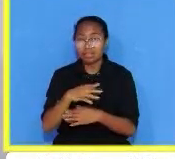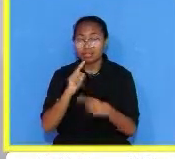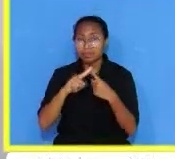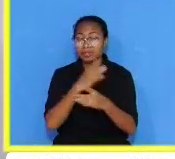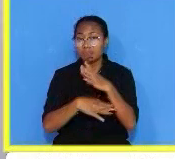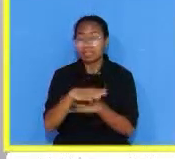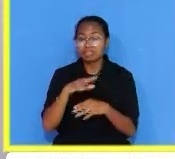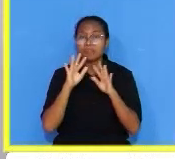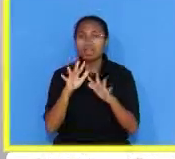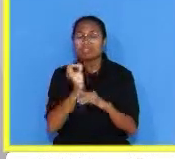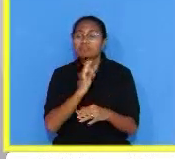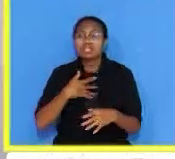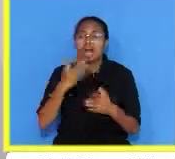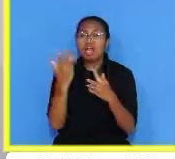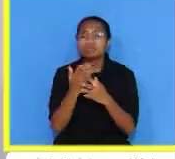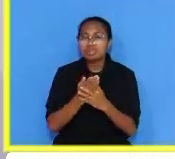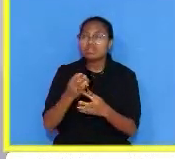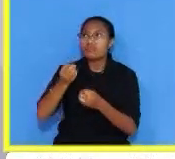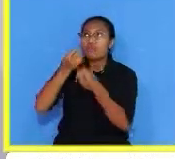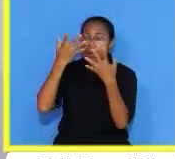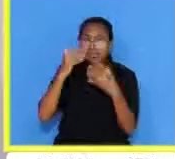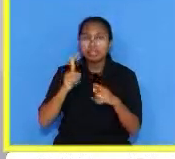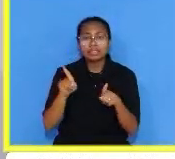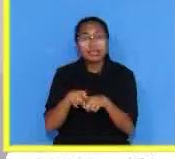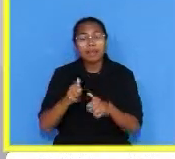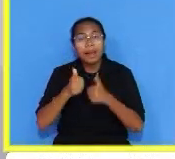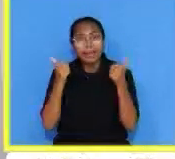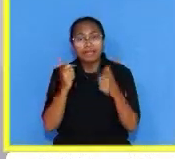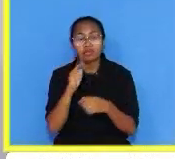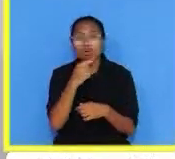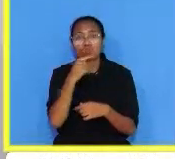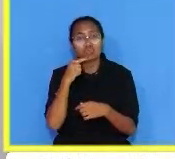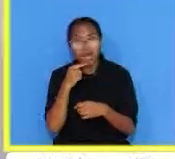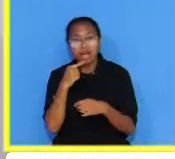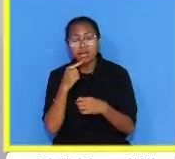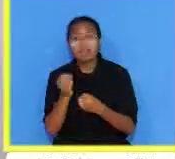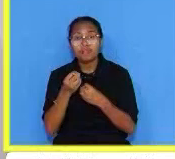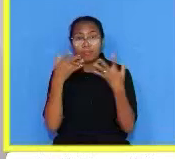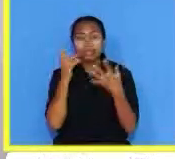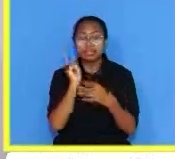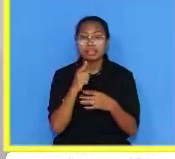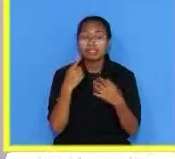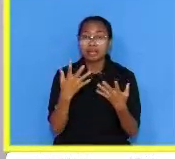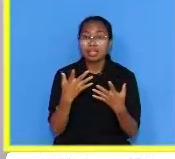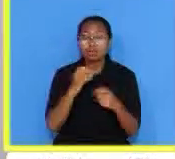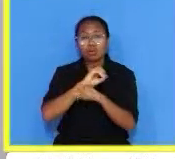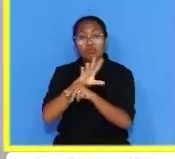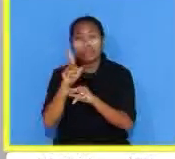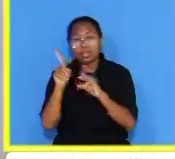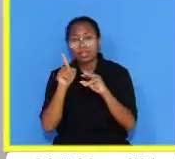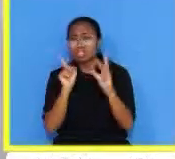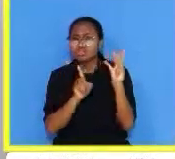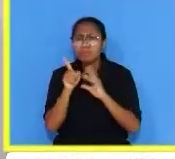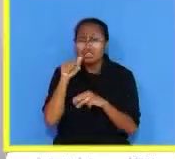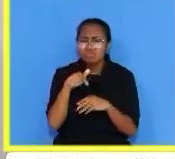tidak bisa mengakses informasi dengan baik. Jadi mereka kekurangan informasi terkait dengan COVID itu